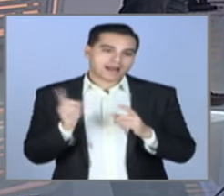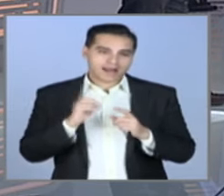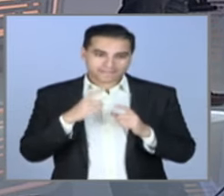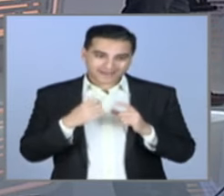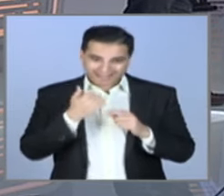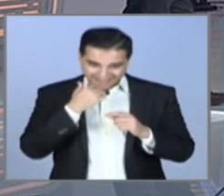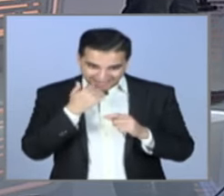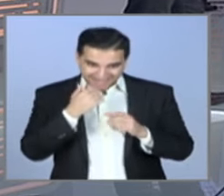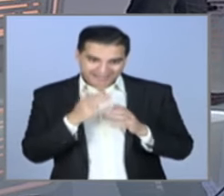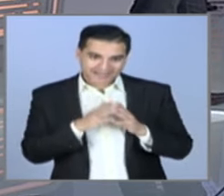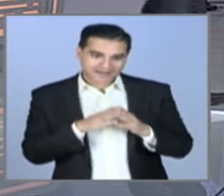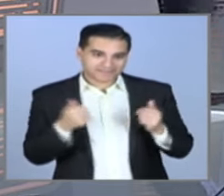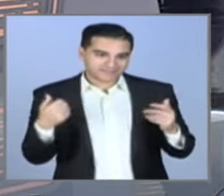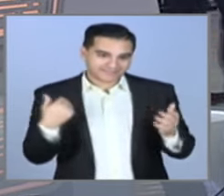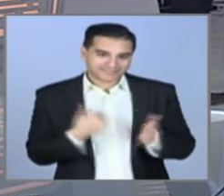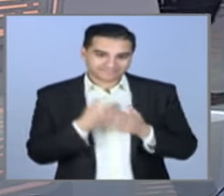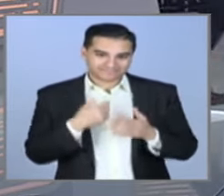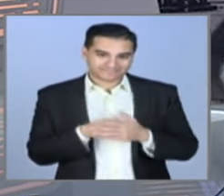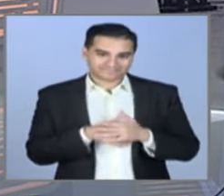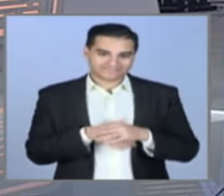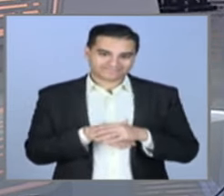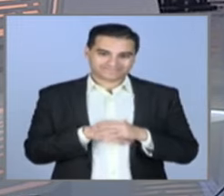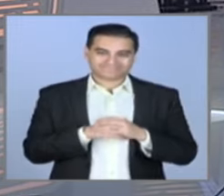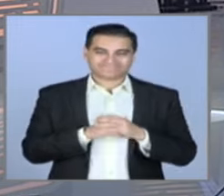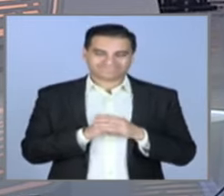البنك الأهلي المصري. رجع مكانك، اتفضلي.